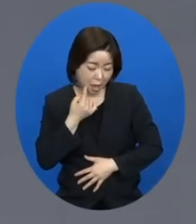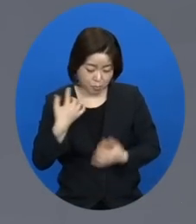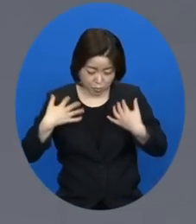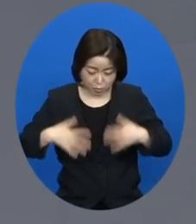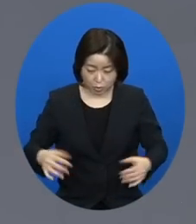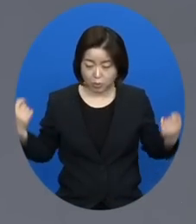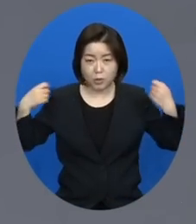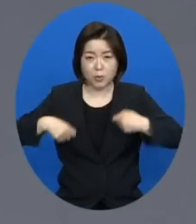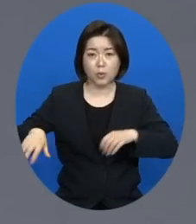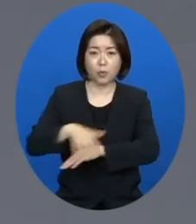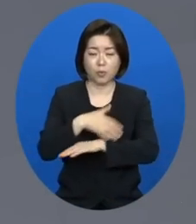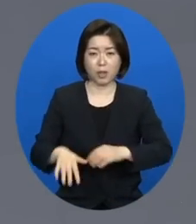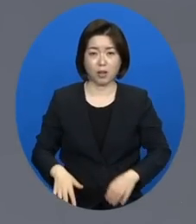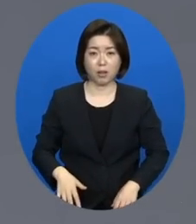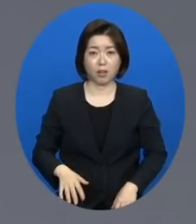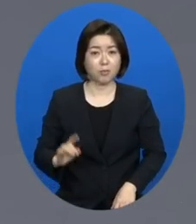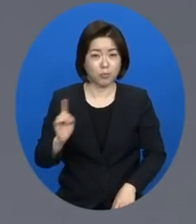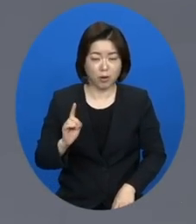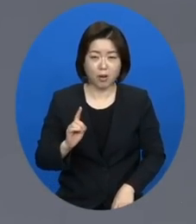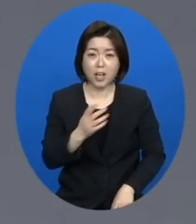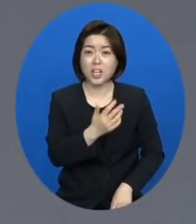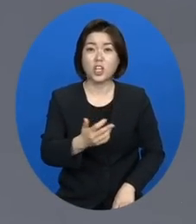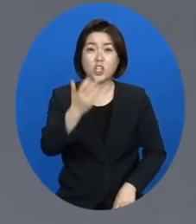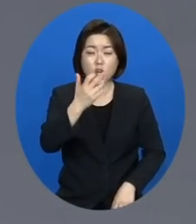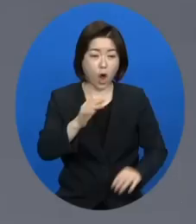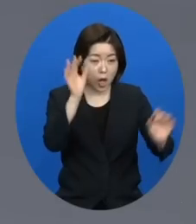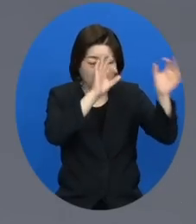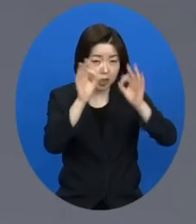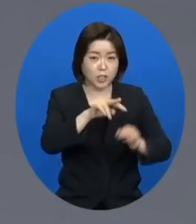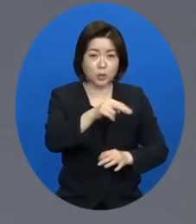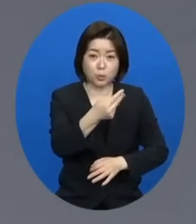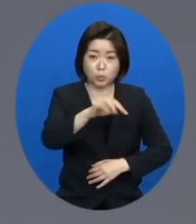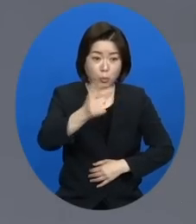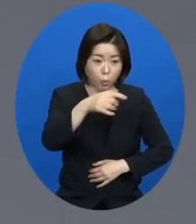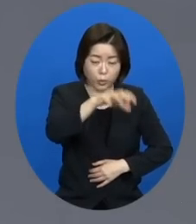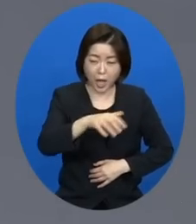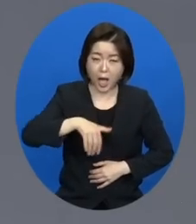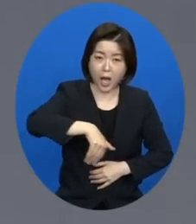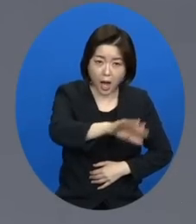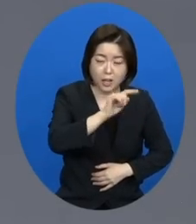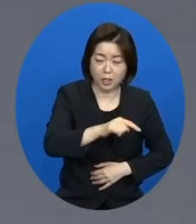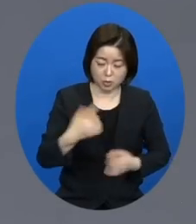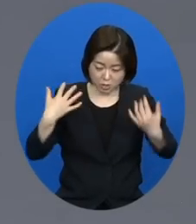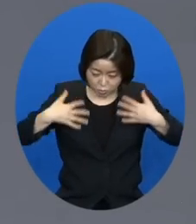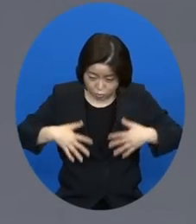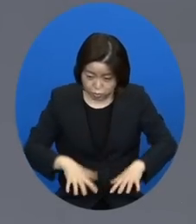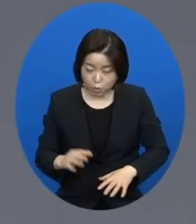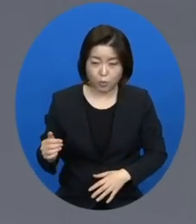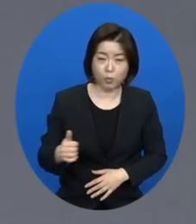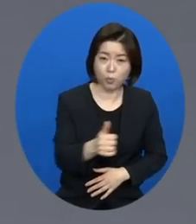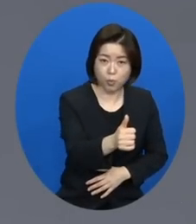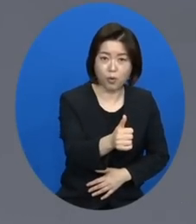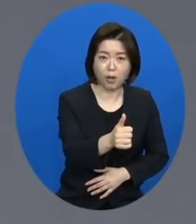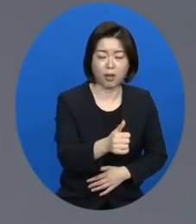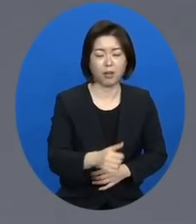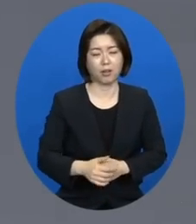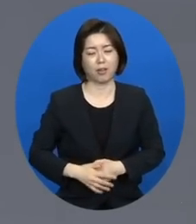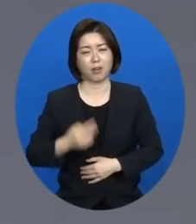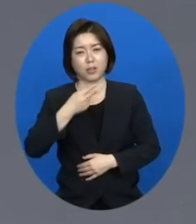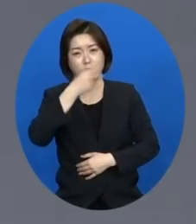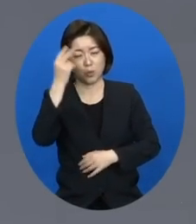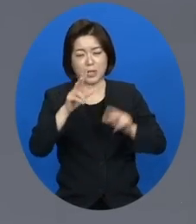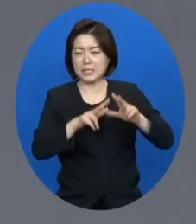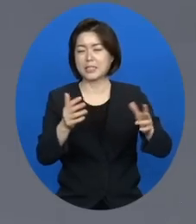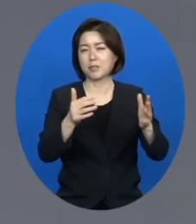심지어 형을 찾으러 이 도단까지 갔을 때도 그 옷을 입고 갔다고 말씀을 드렸어요. 근데 요셉의 지금까지의 삶은